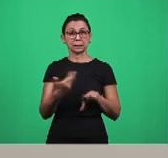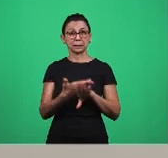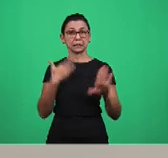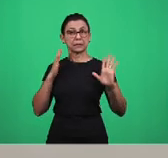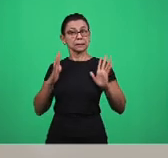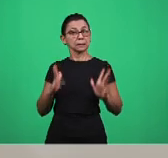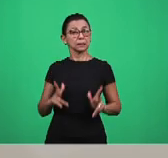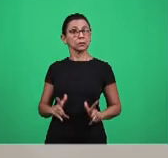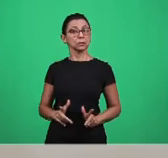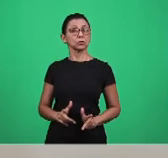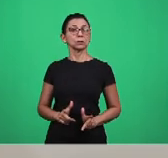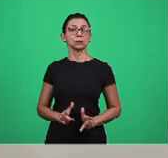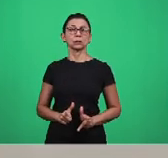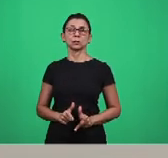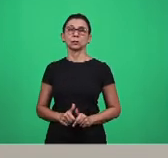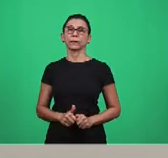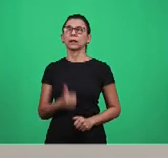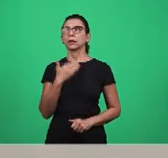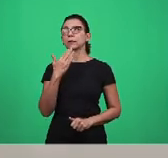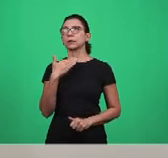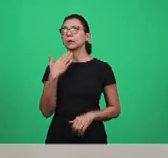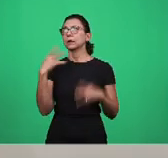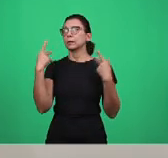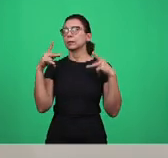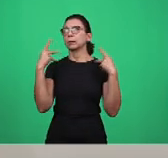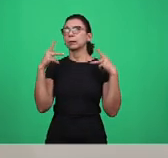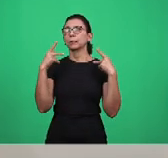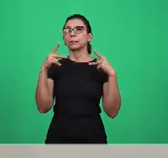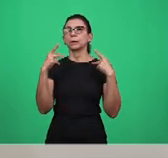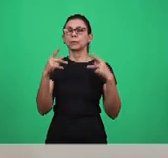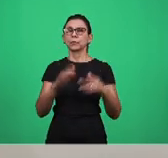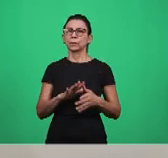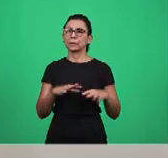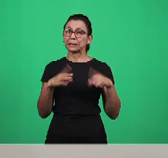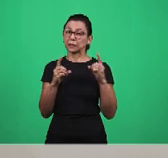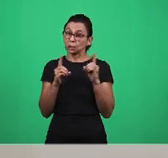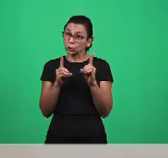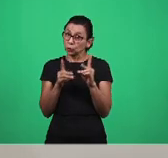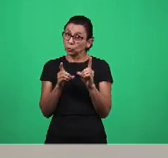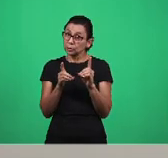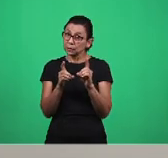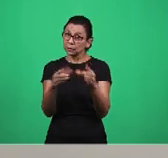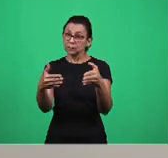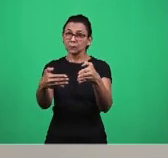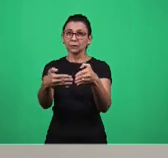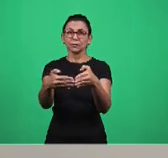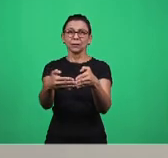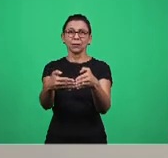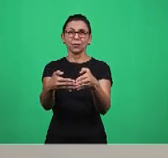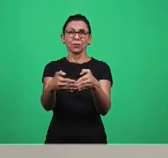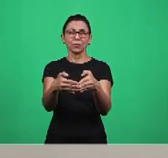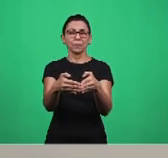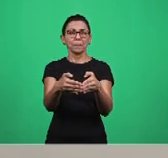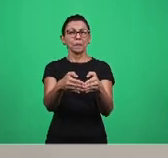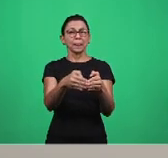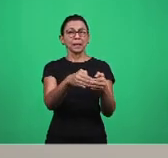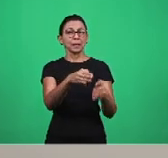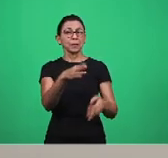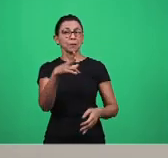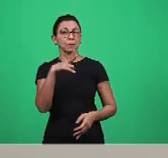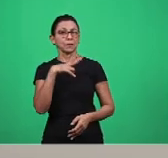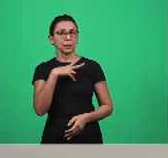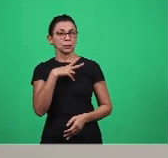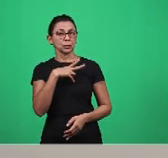la petite prédication. La doctrine est nécessaire. Chacun vit son besoin devant le Seigneur. On ne doit